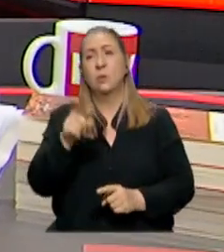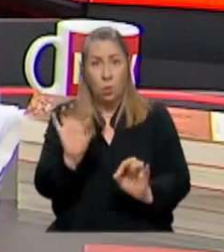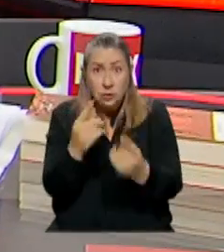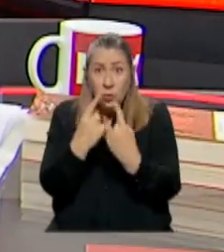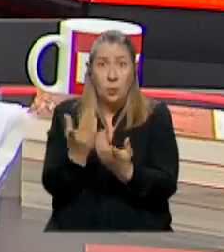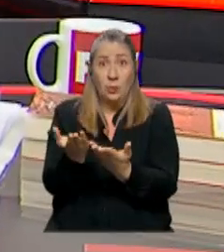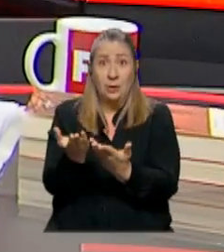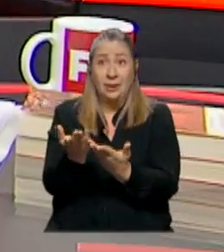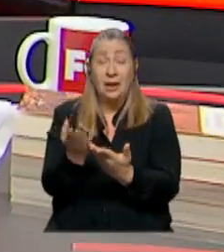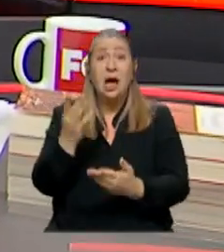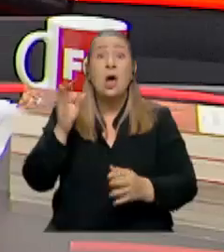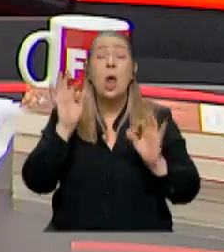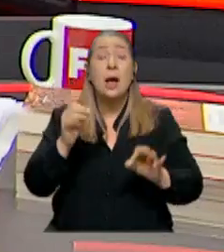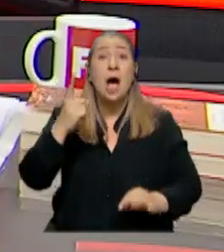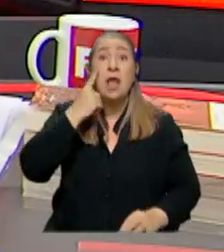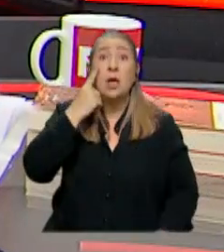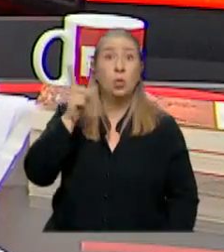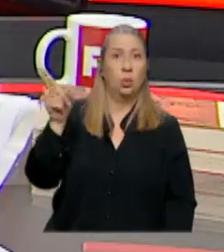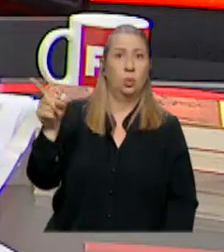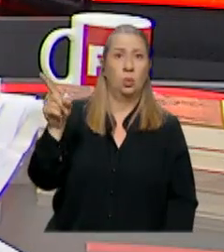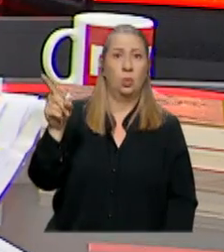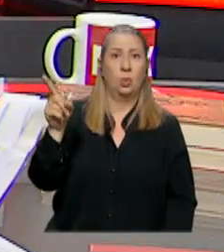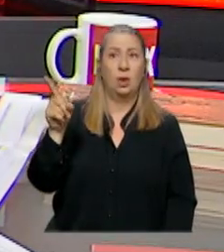diyor Gazi Mustafa Kemal Atatürk.